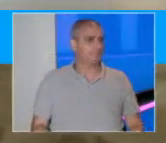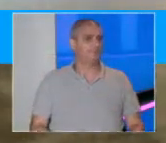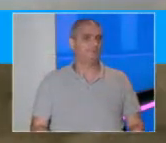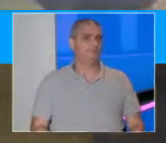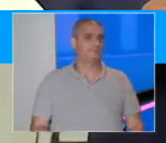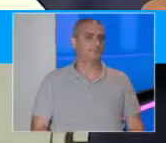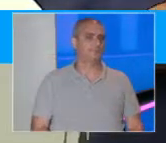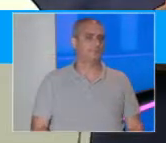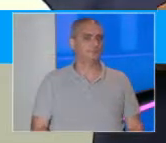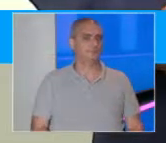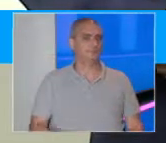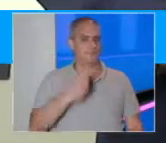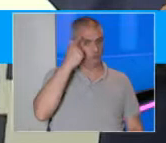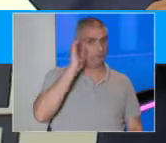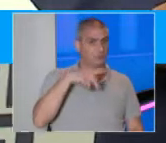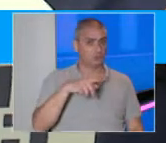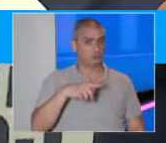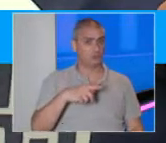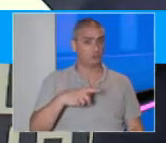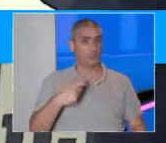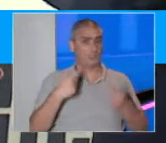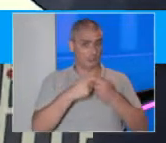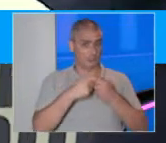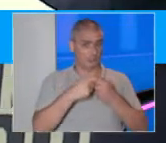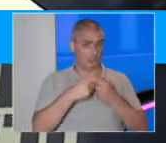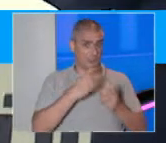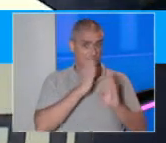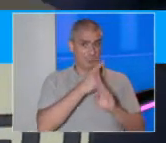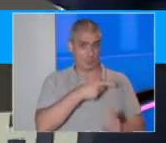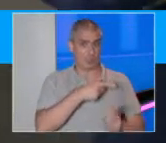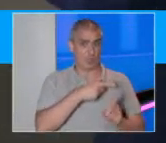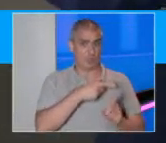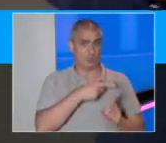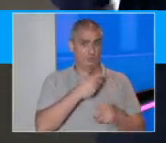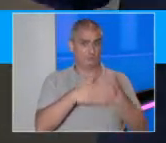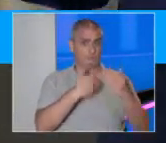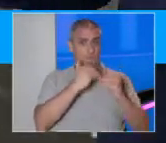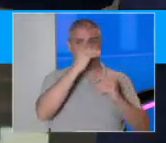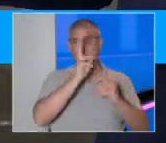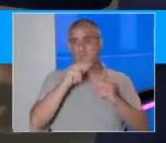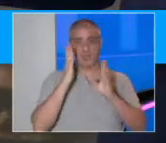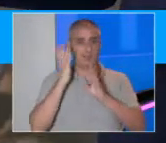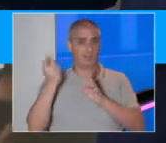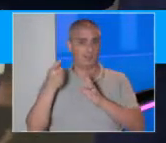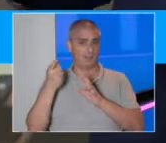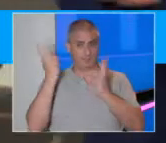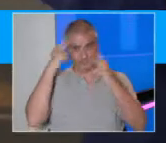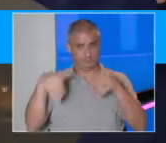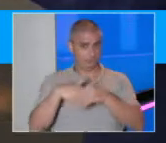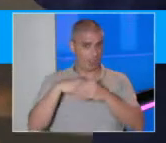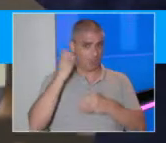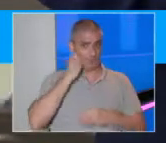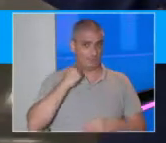שיש קשר ישיר בין הטרור הזה שאנחנו רואים, שהולך ומתגבר לבין הטרור, לבין הסכם